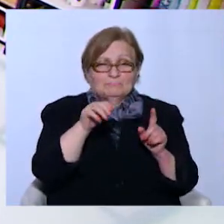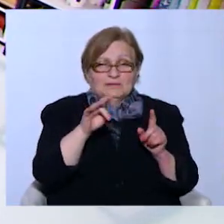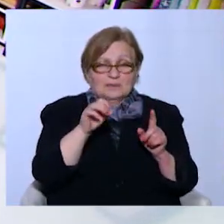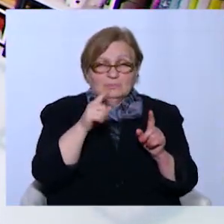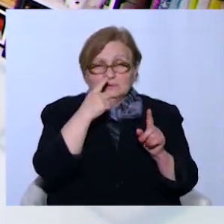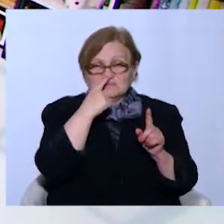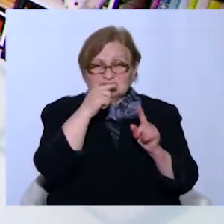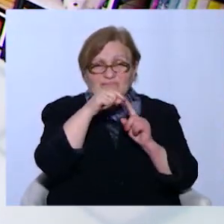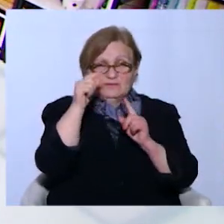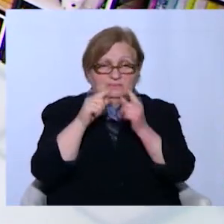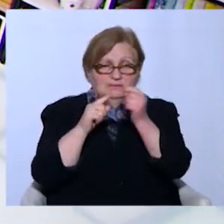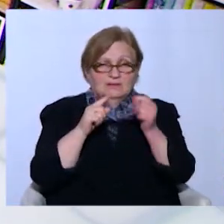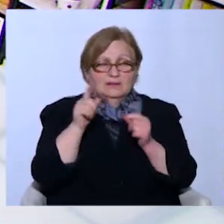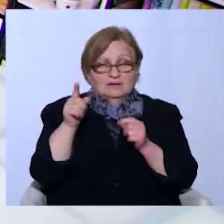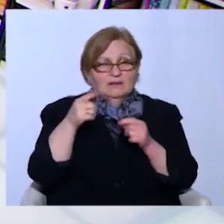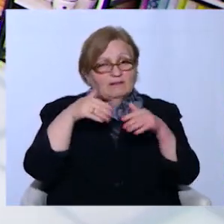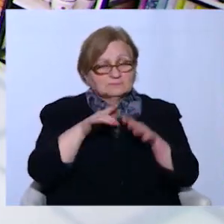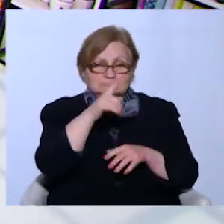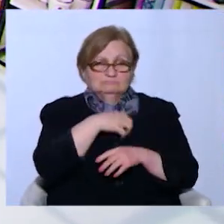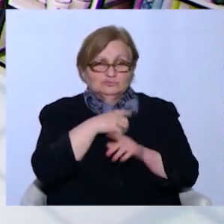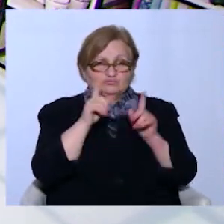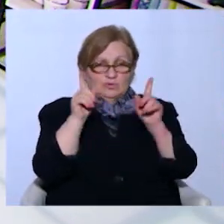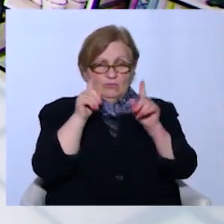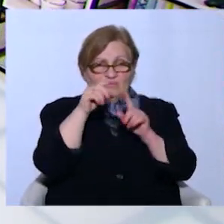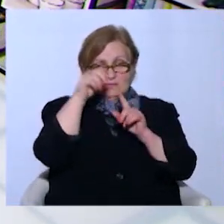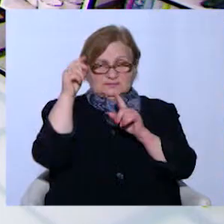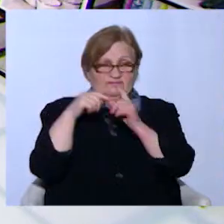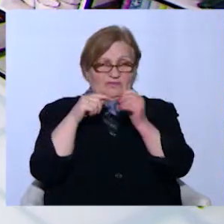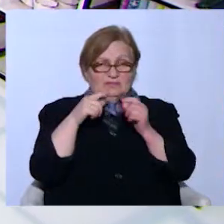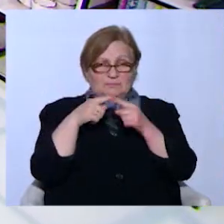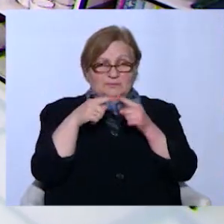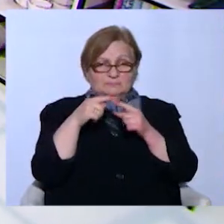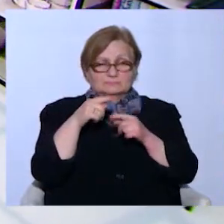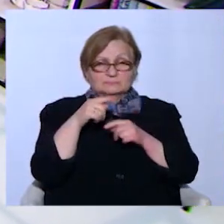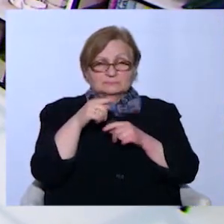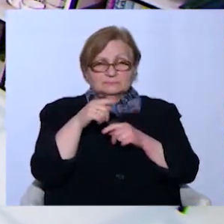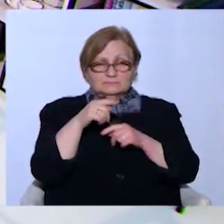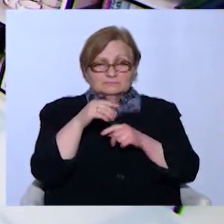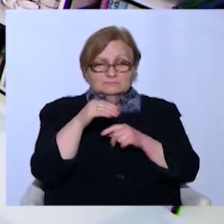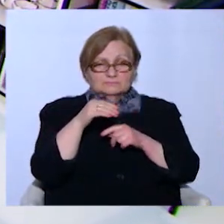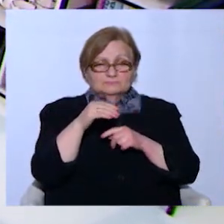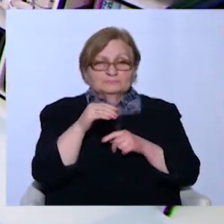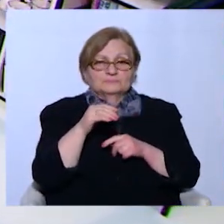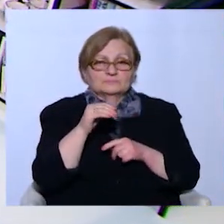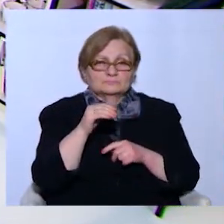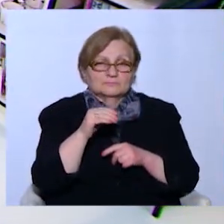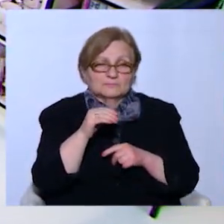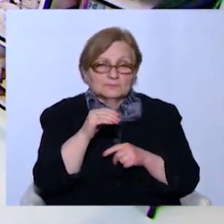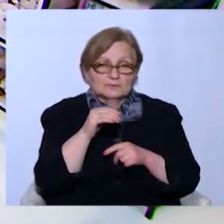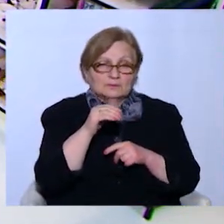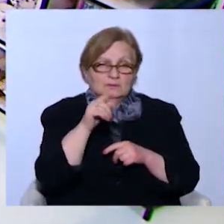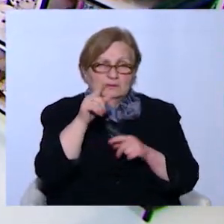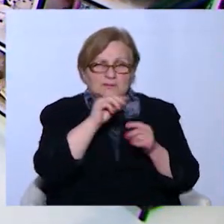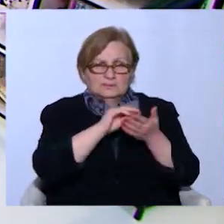წვეროს საშუალებით ამა თუ იმ ამოცანების ამოხსნაში. f(x)-ი უდრის a გამრავლებული x -